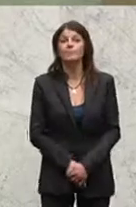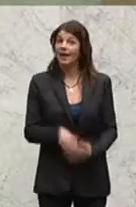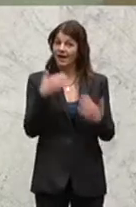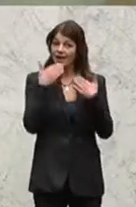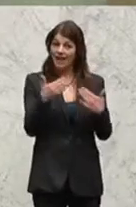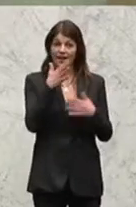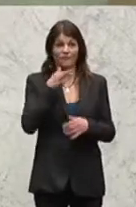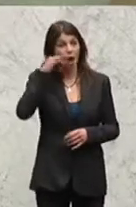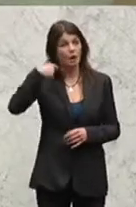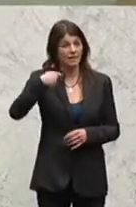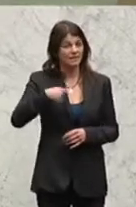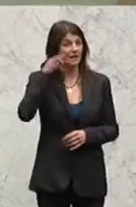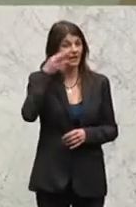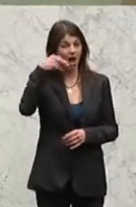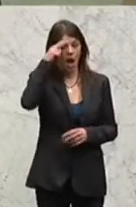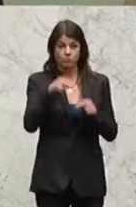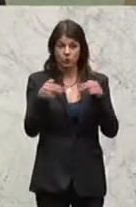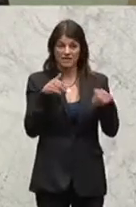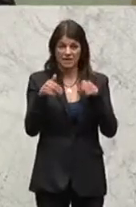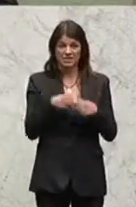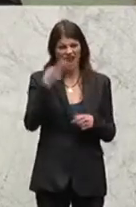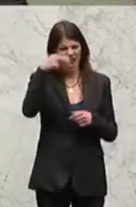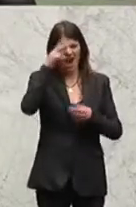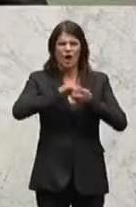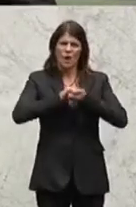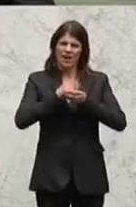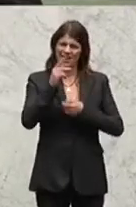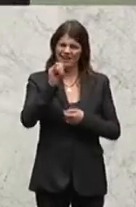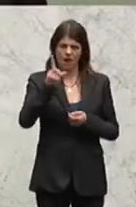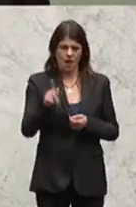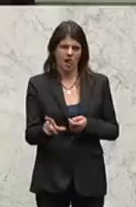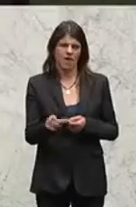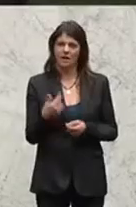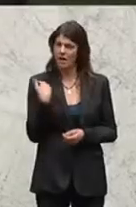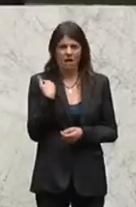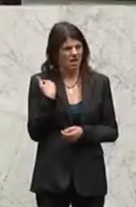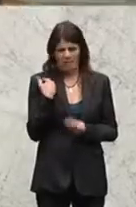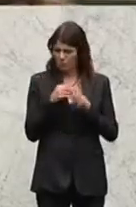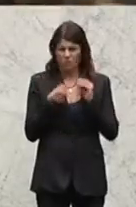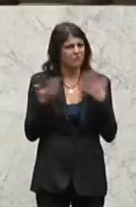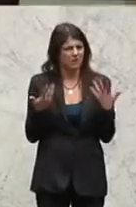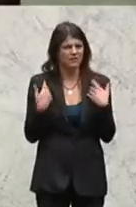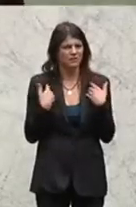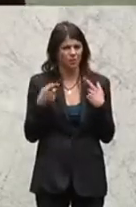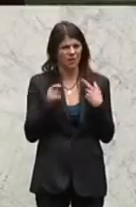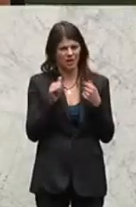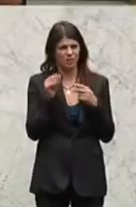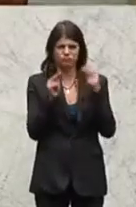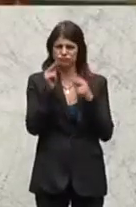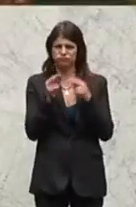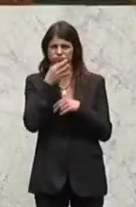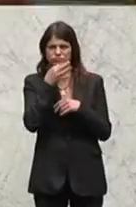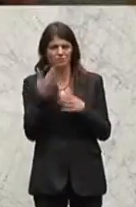Danke, Frau Präsidentin, Herr Bundesminister. Herr Kollege Kickl, was mir so schwer fällt, ist immer, dass Sie so widersprüchlich sind in dem, was Sie sagen. Sie